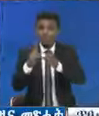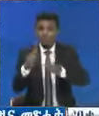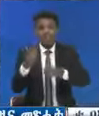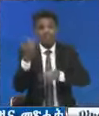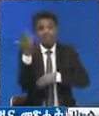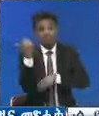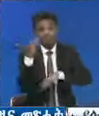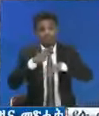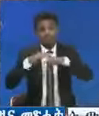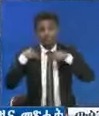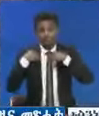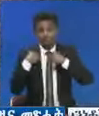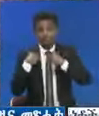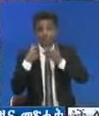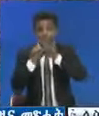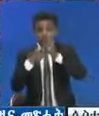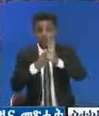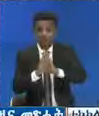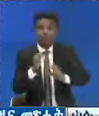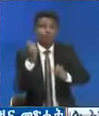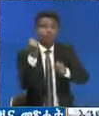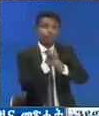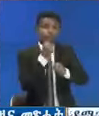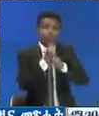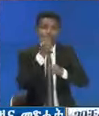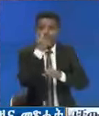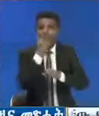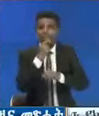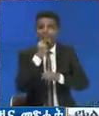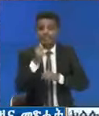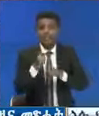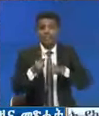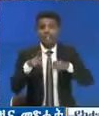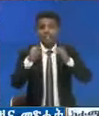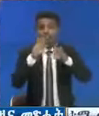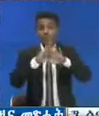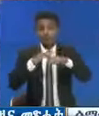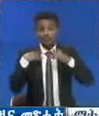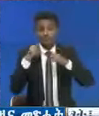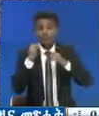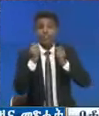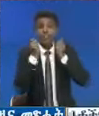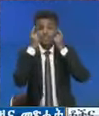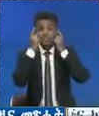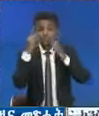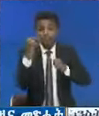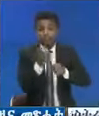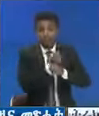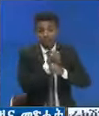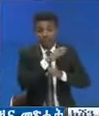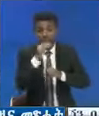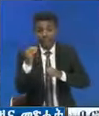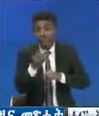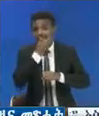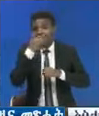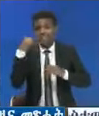ማሳ ወጥቶ መዝራት አልተለመደ። ነገር ግን ለአርሶ አደሮች የተወሰነ ግንዛቤ በመስጠት እንደገና ሌላ ቦታ ደግሞ የተሻለ ስራ